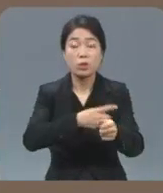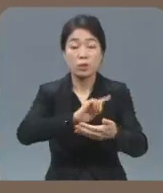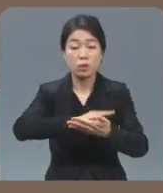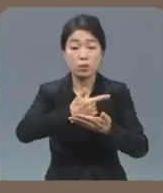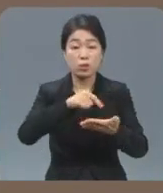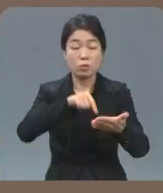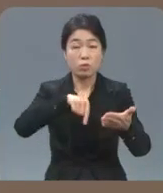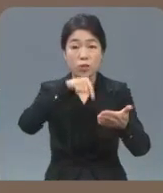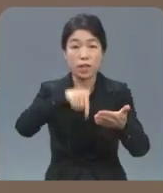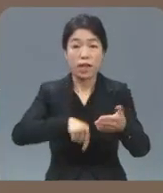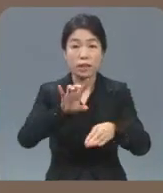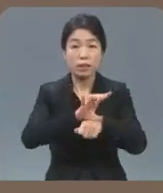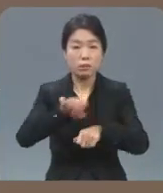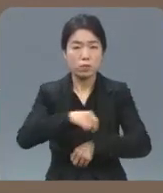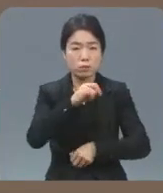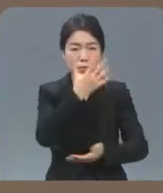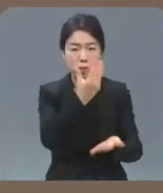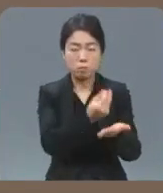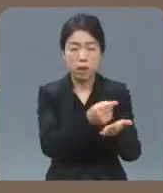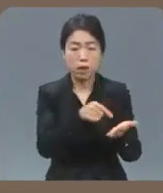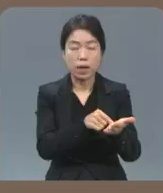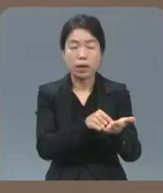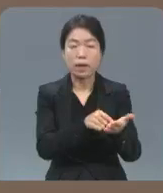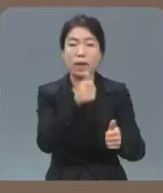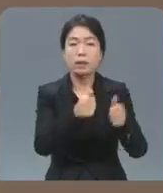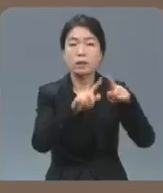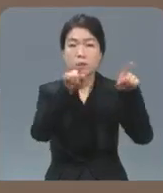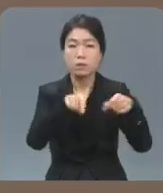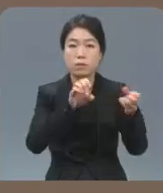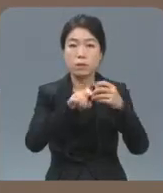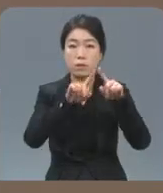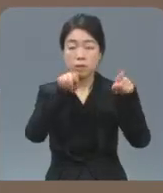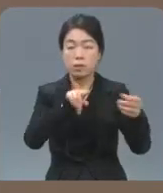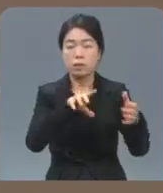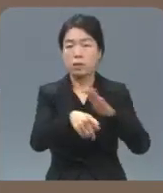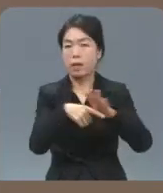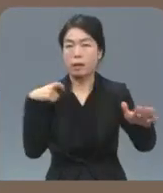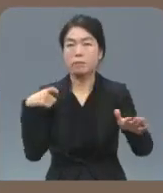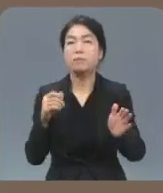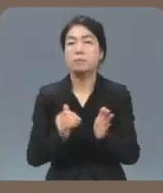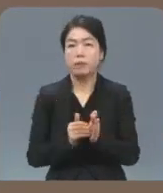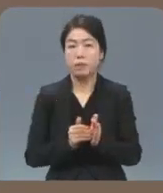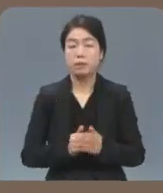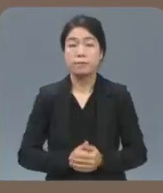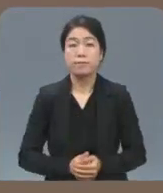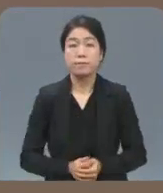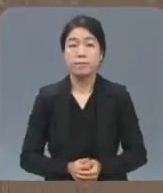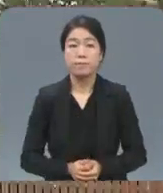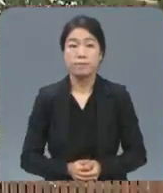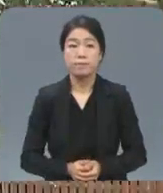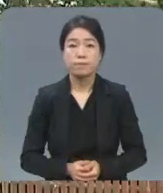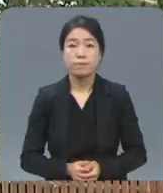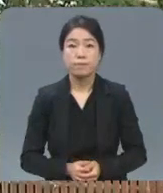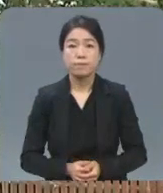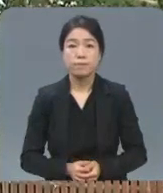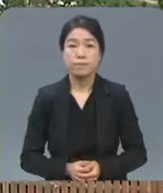노트북에 악성 코드를 설치해서 시험지와 답안지를 빼돌린 겁니다. 김혜린 기자입니다.